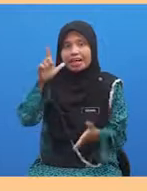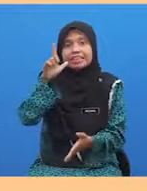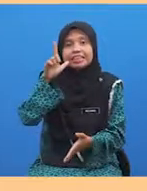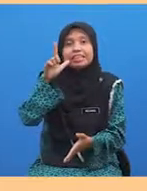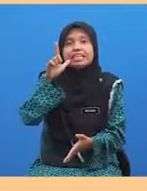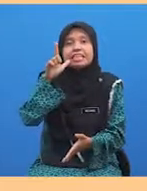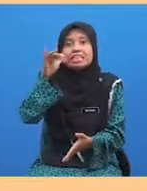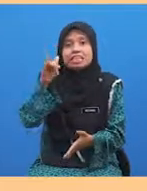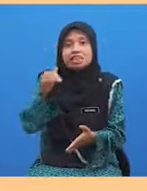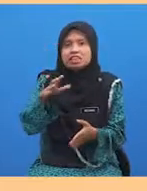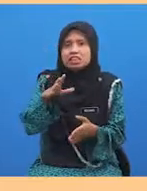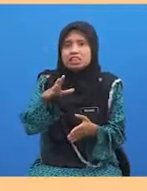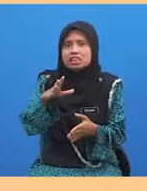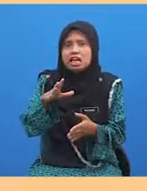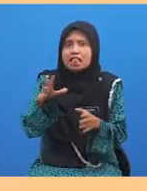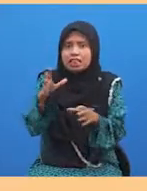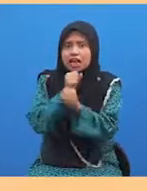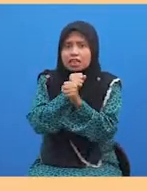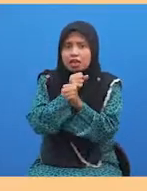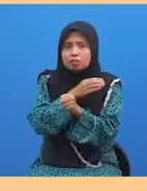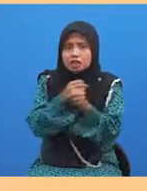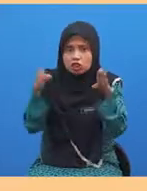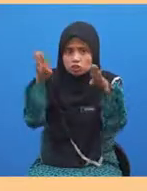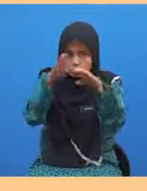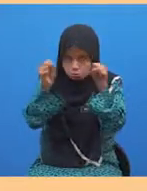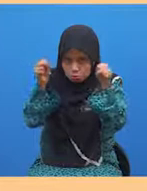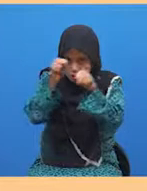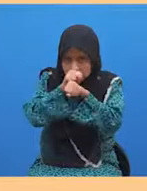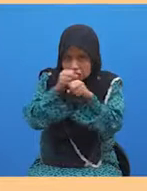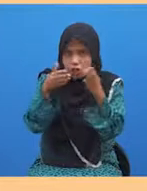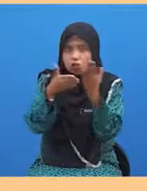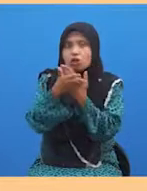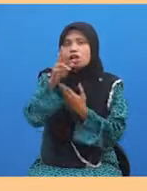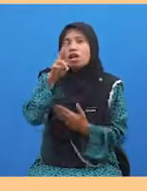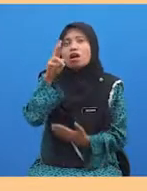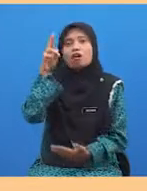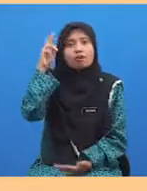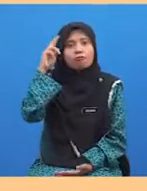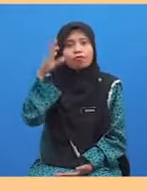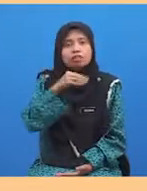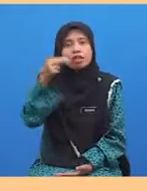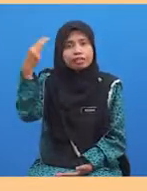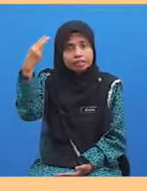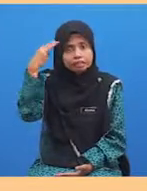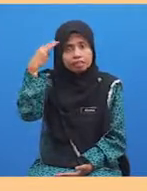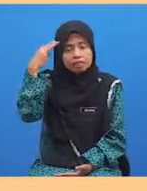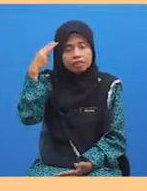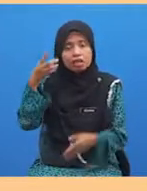diculik dan disembunyikan oleh Rafiq dan Haziq. Peristiwa